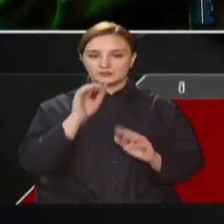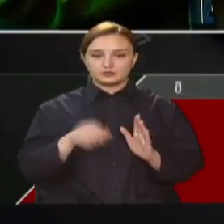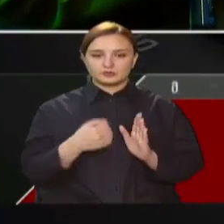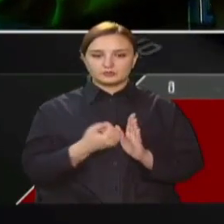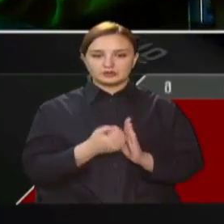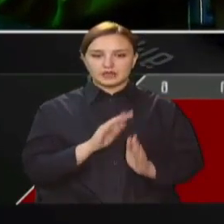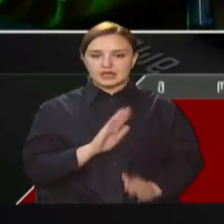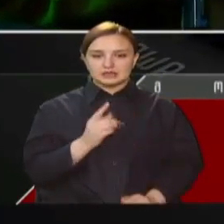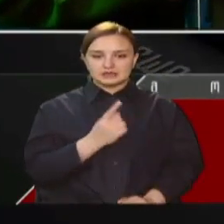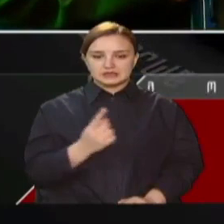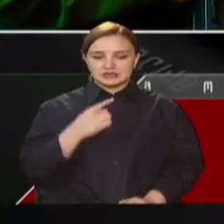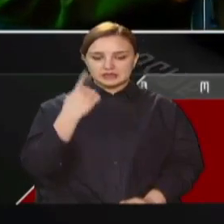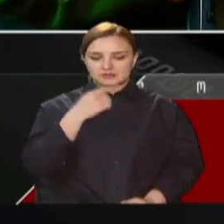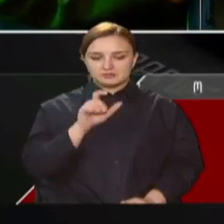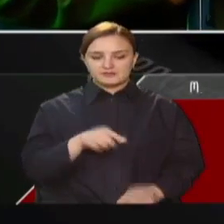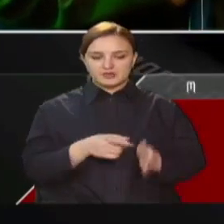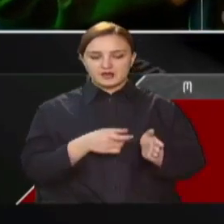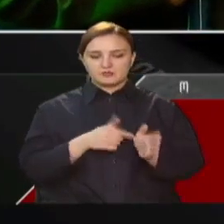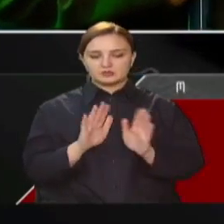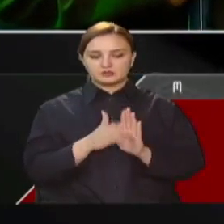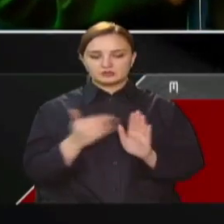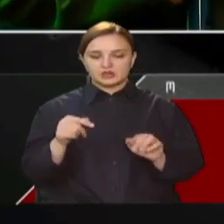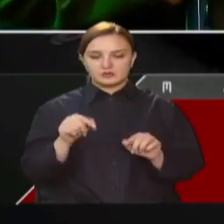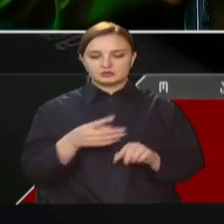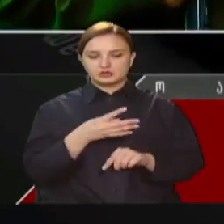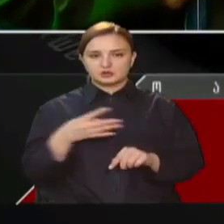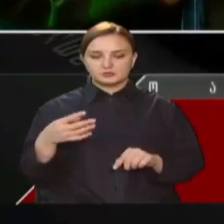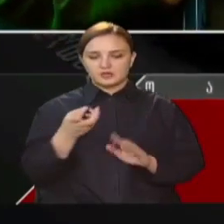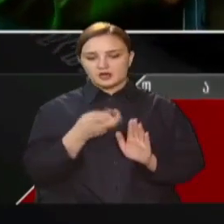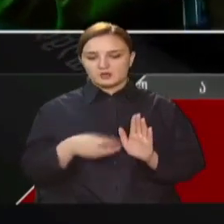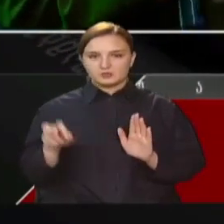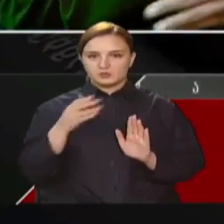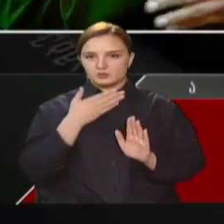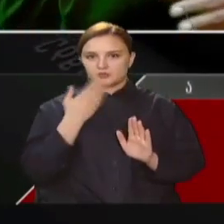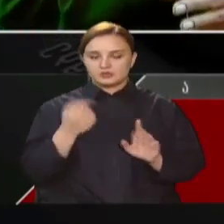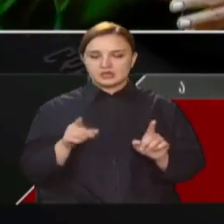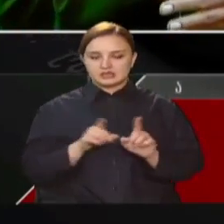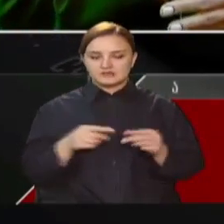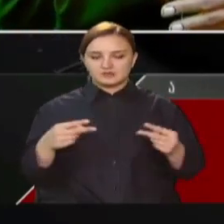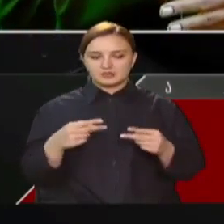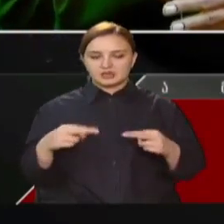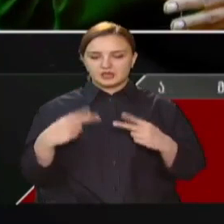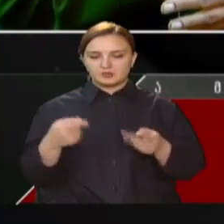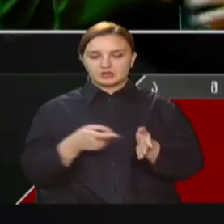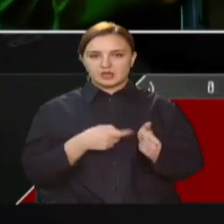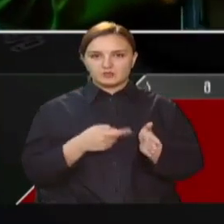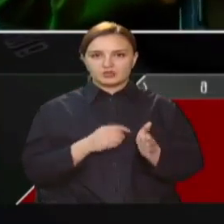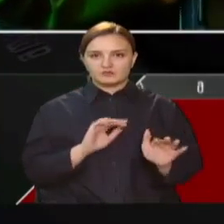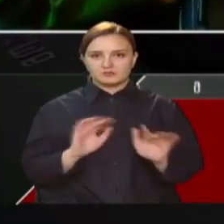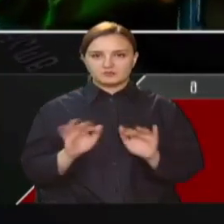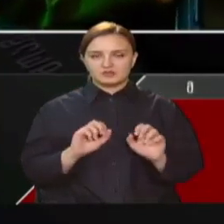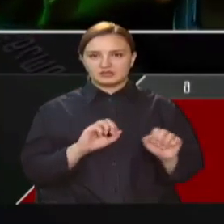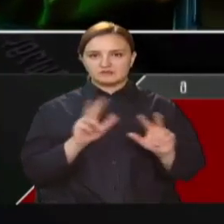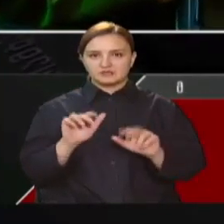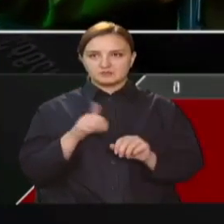ის პირი, რომელიც დაიბარა გამოძიებამ გამოკითხვაზე, ამ შენობიდან არ გამოსულა. ასევე პარალელურად გამოკითხვები მიმდინარეობს დიღმის